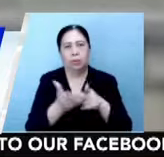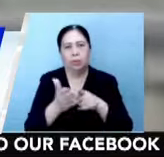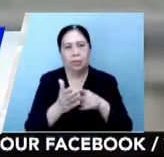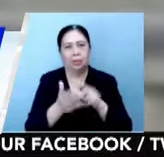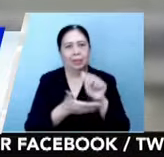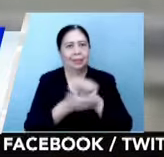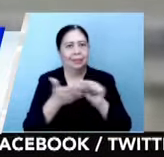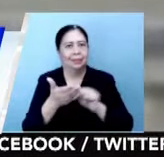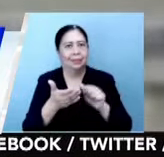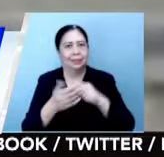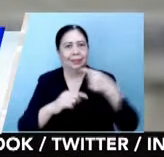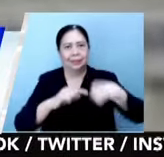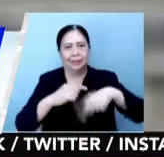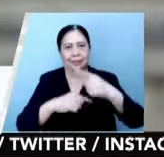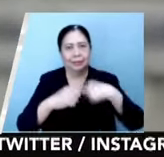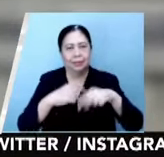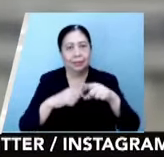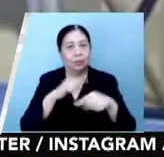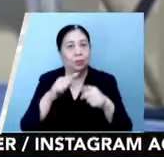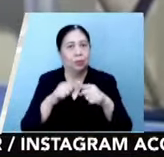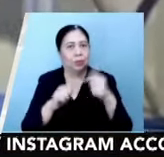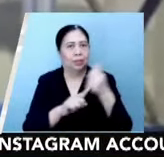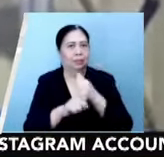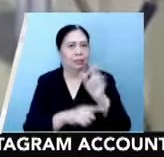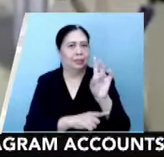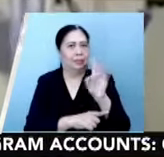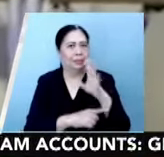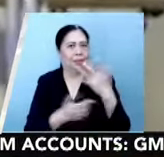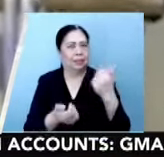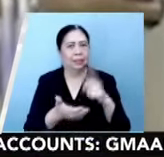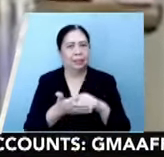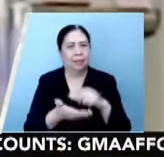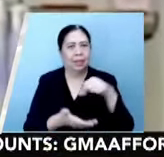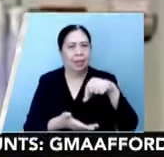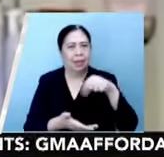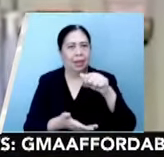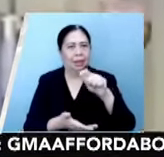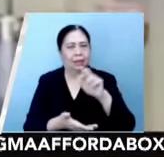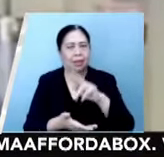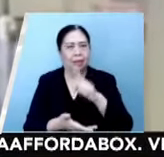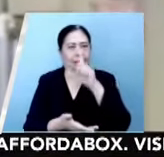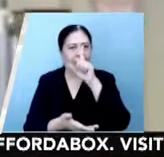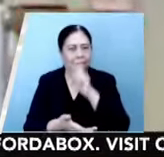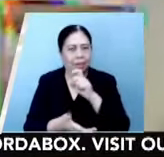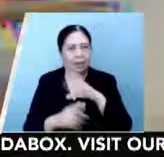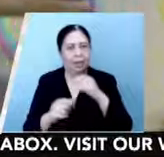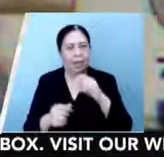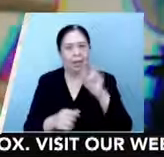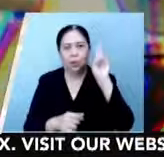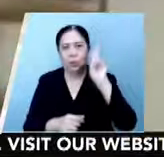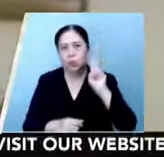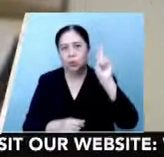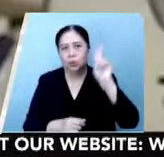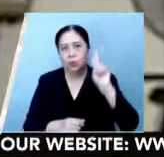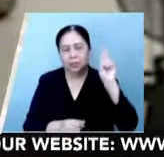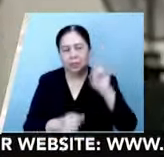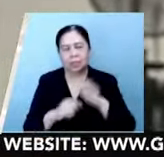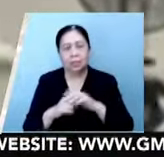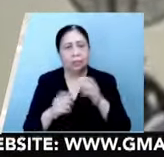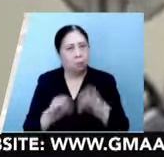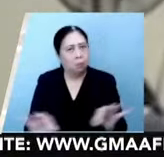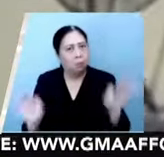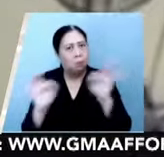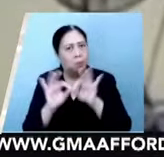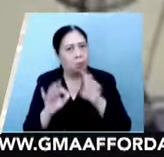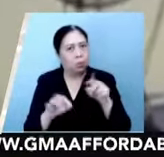Series sa April 17 sa Qatar at sa Mayo naman sa Uzbekistan. Mahalaga raw para kay Yulo ang